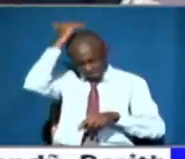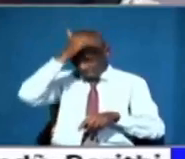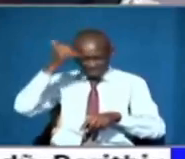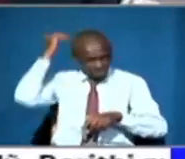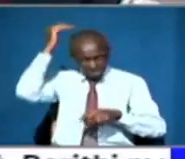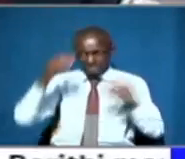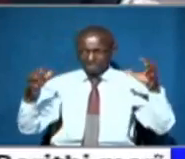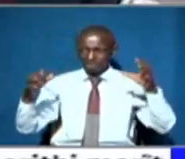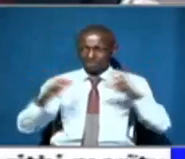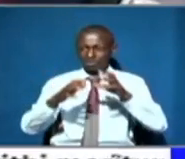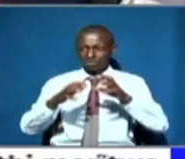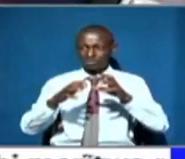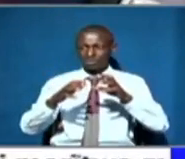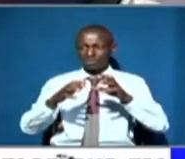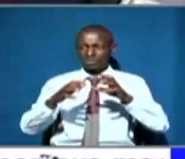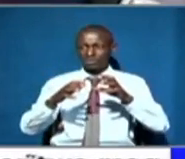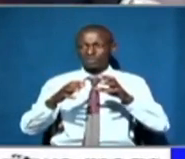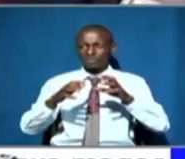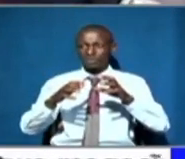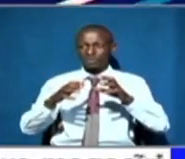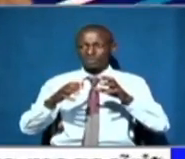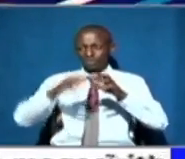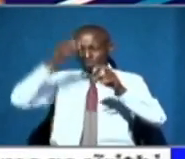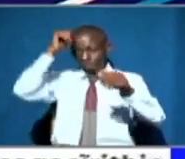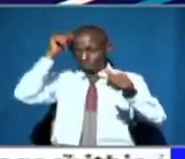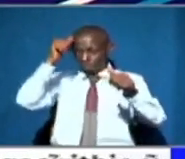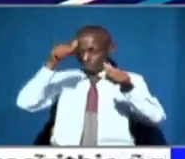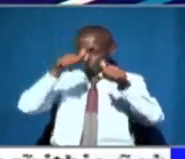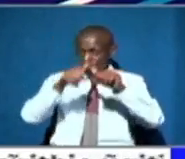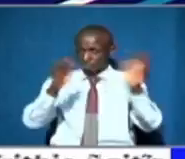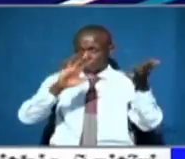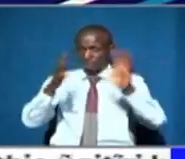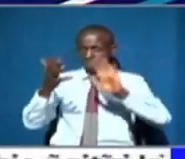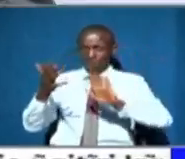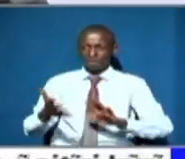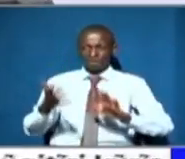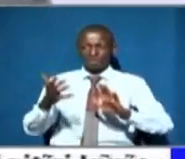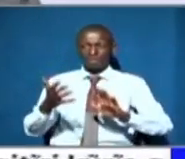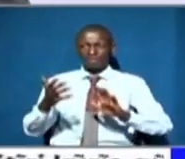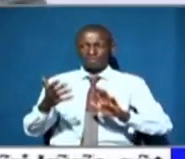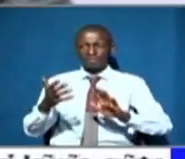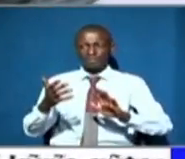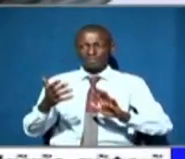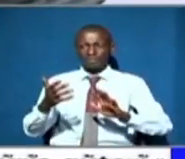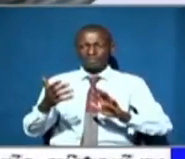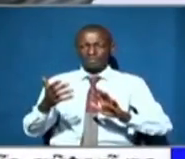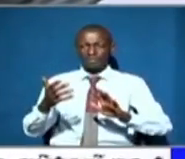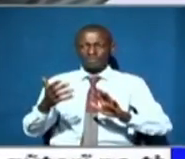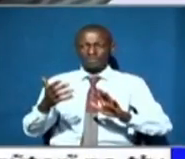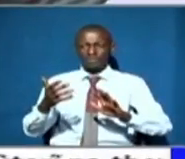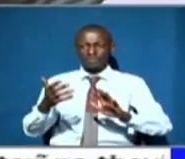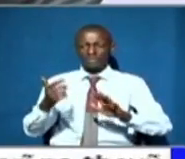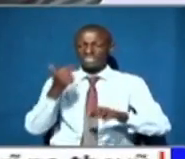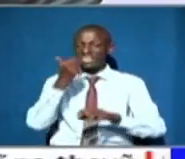toiganire ko aririkana iganira ni jugu kwa jugu kadi kuya akurinu ni ngwete na muthuri tawo Jeremia Jeremia